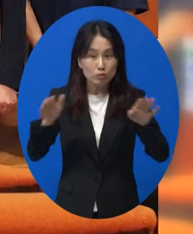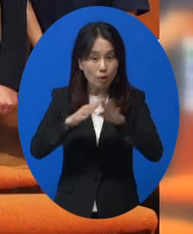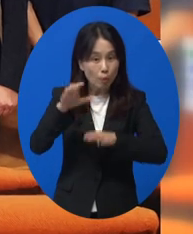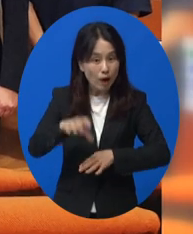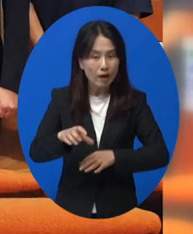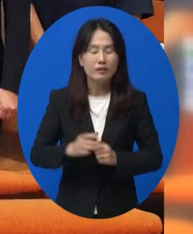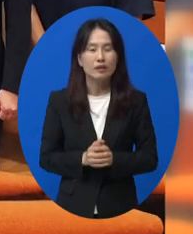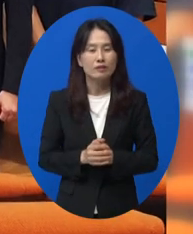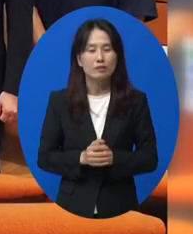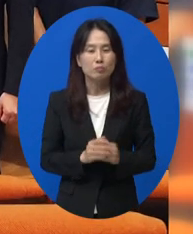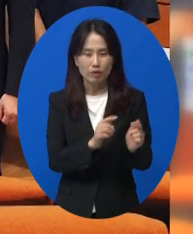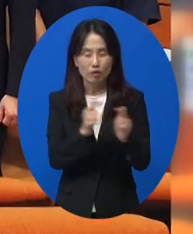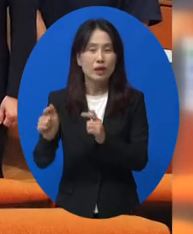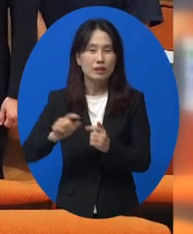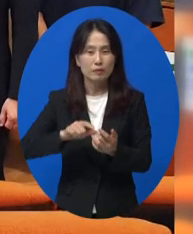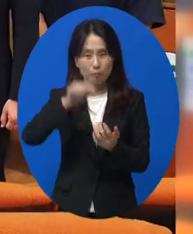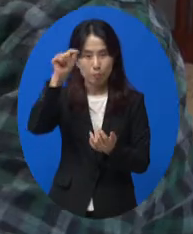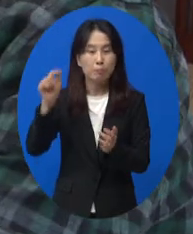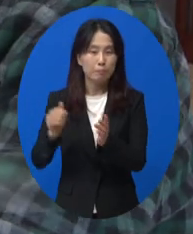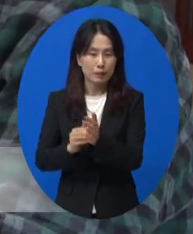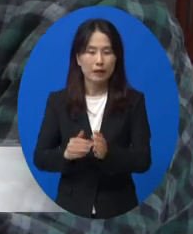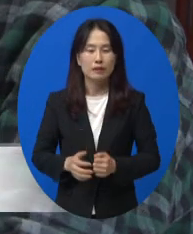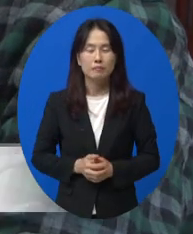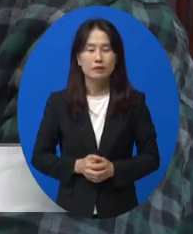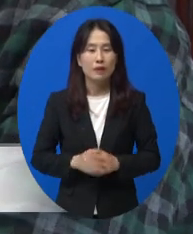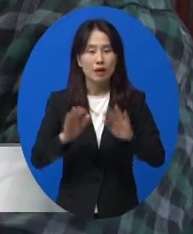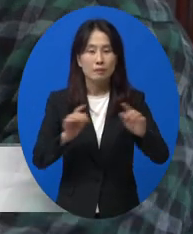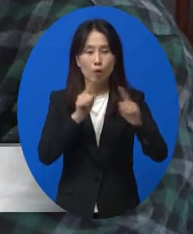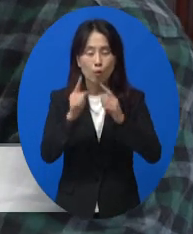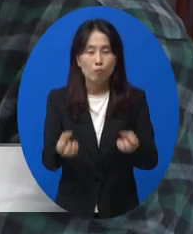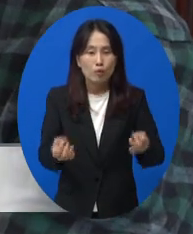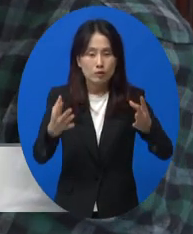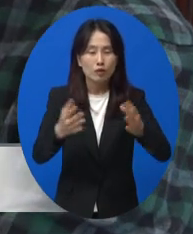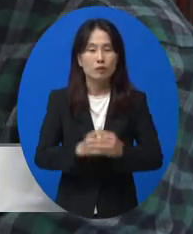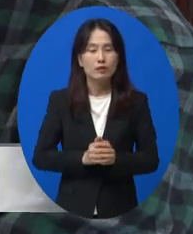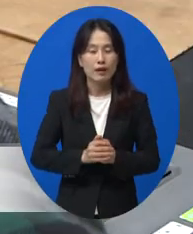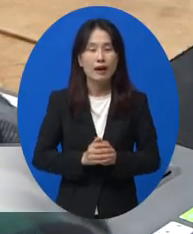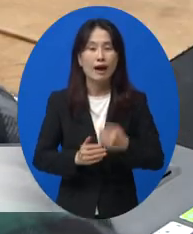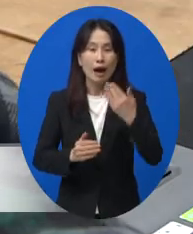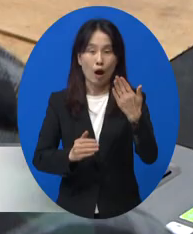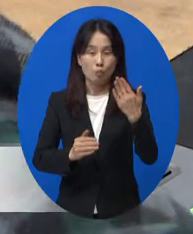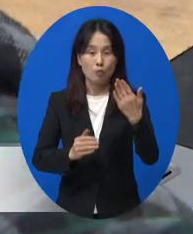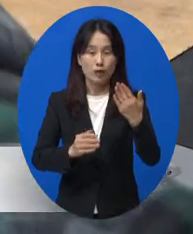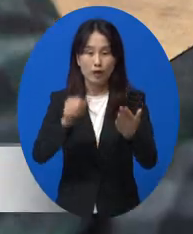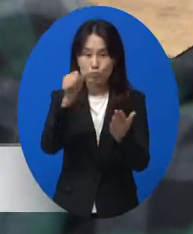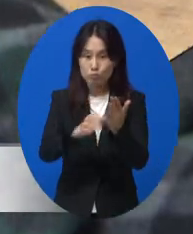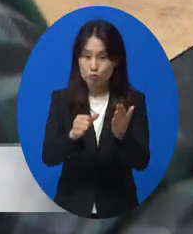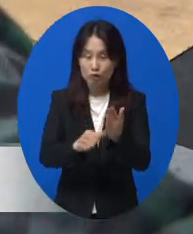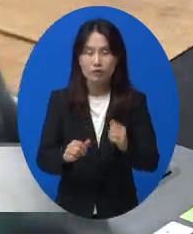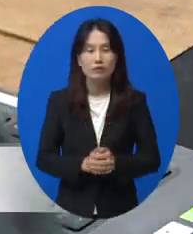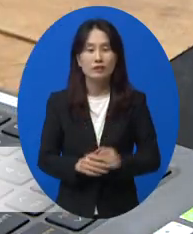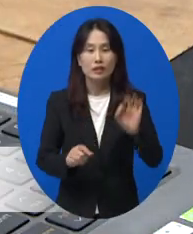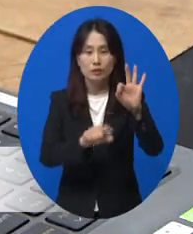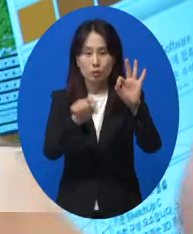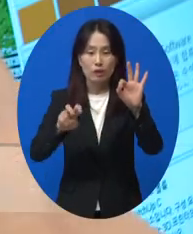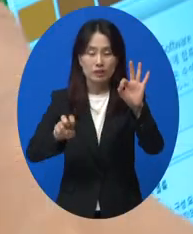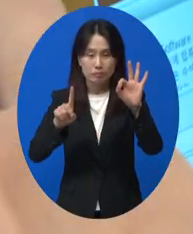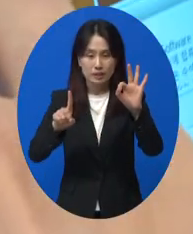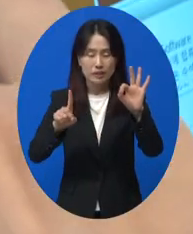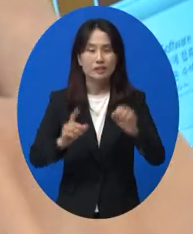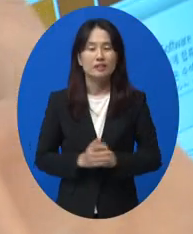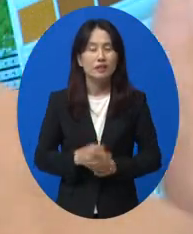재활용한 킥보드 거치대 등이 선정됐습니다 이번 공모전에 본선 수상작 9점은 21일 열리는 경기